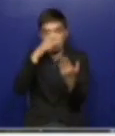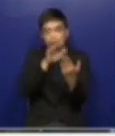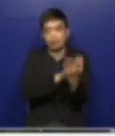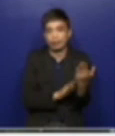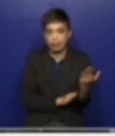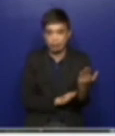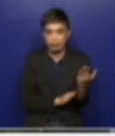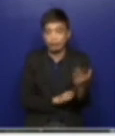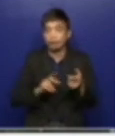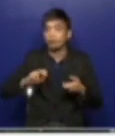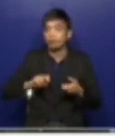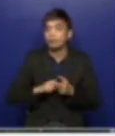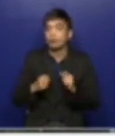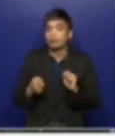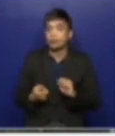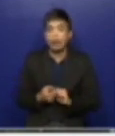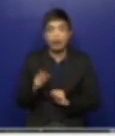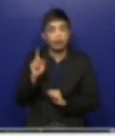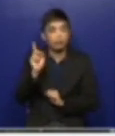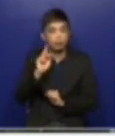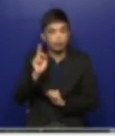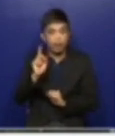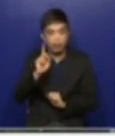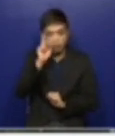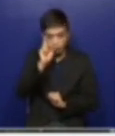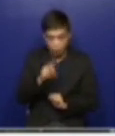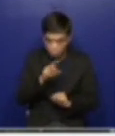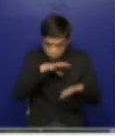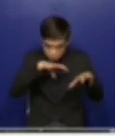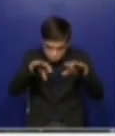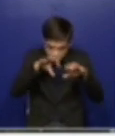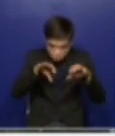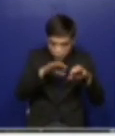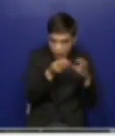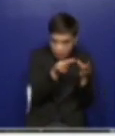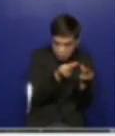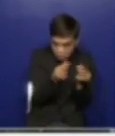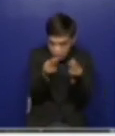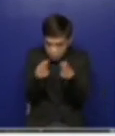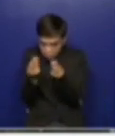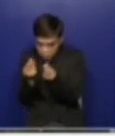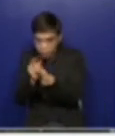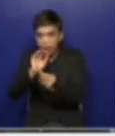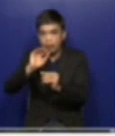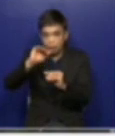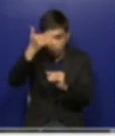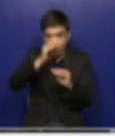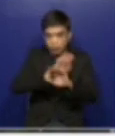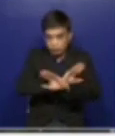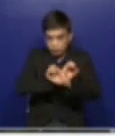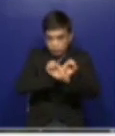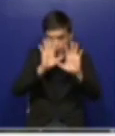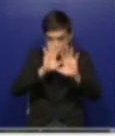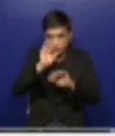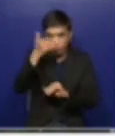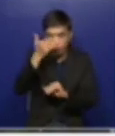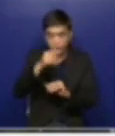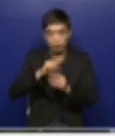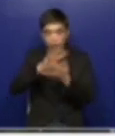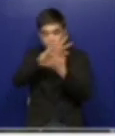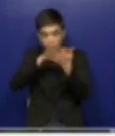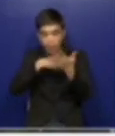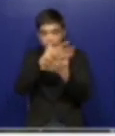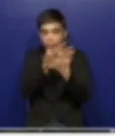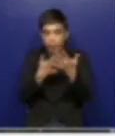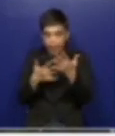าก็คือต้องเคลียร์ที่ดินของรัฐหลายประเภทให้ชัดเจนก่อนโดยอาศัยวันแมปแผน